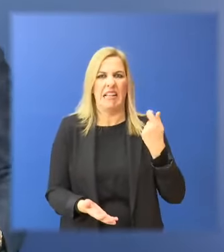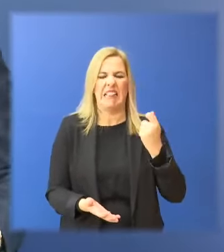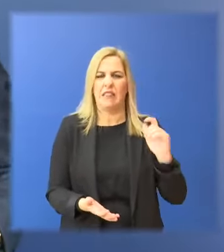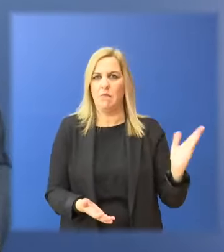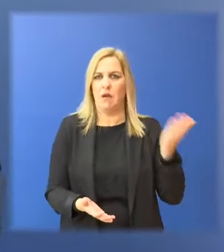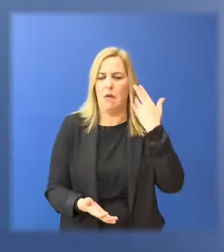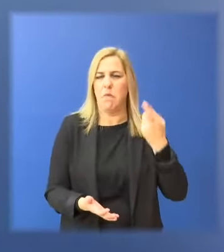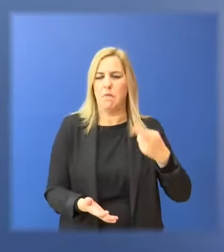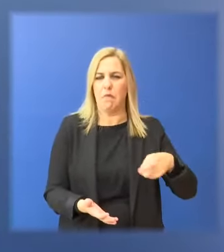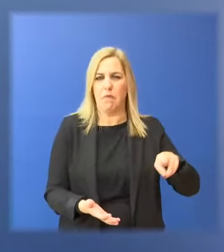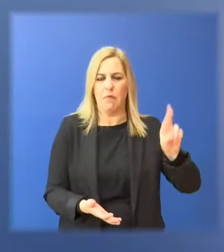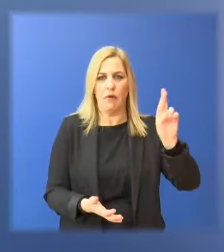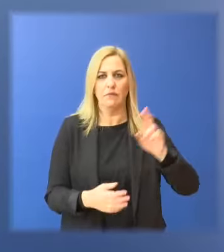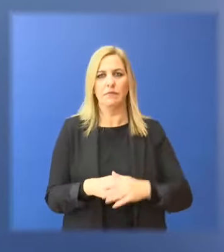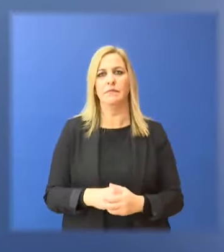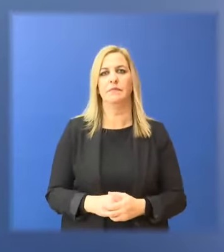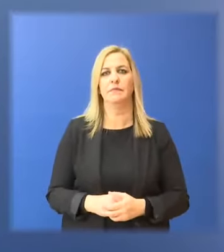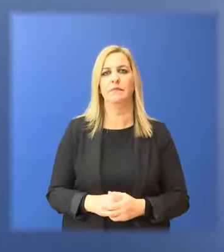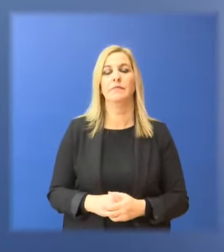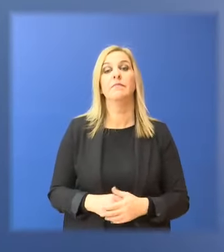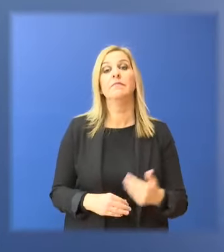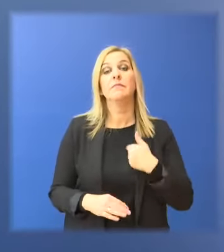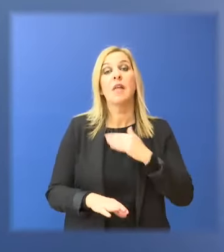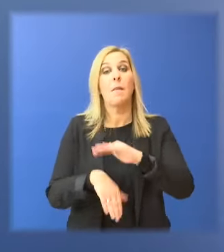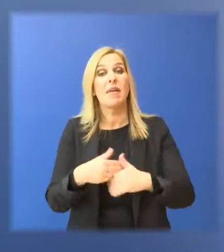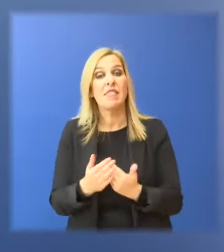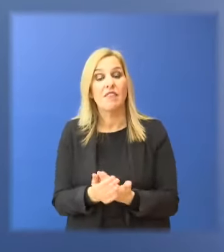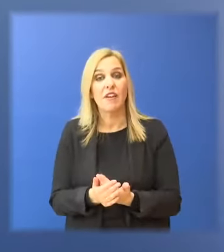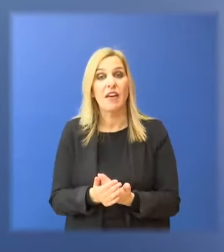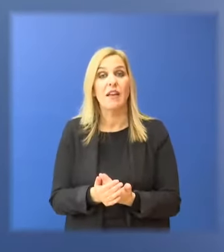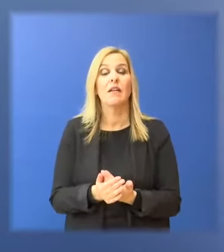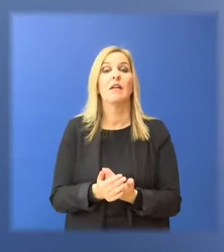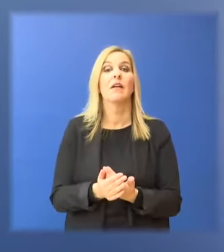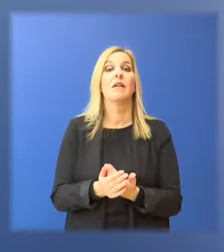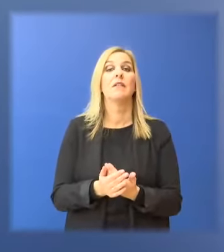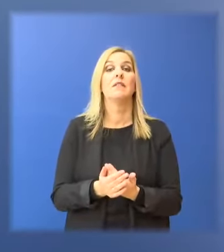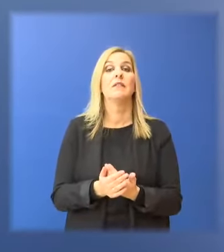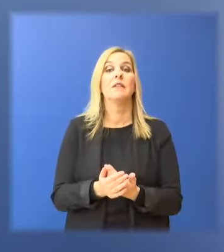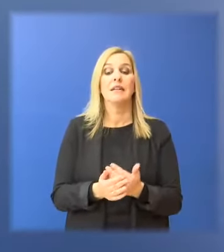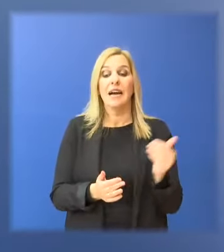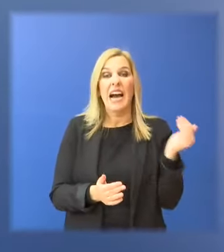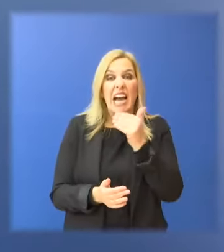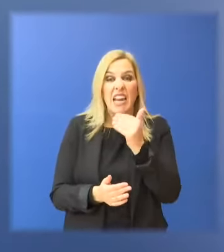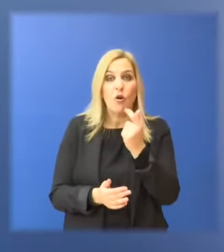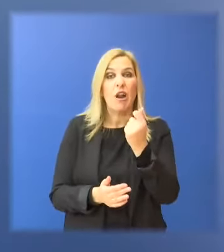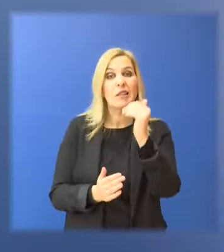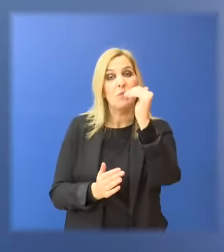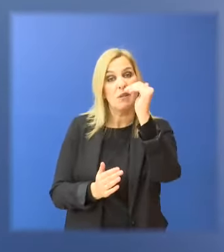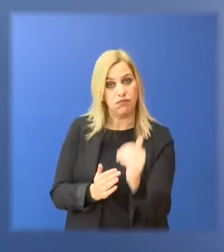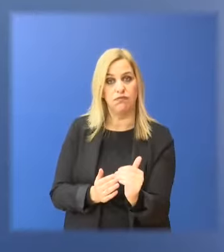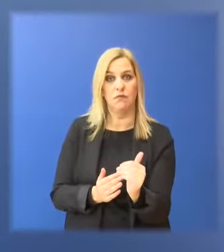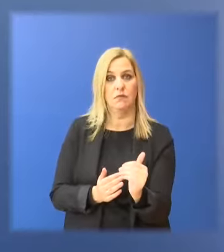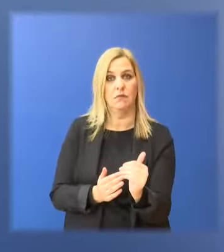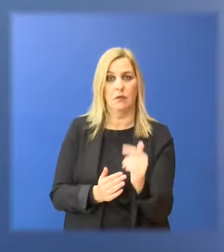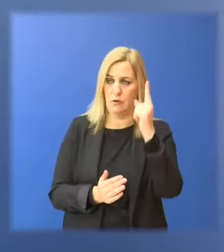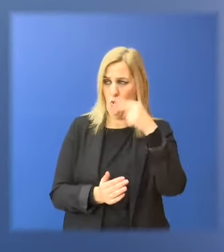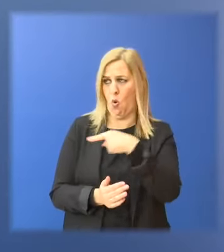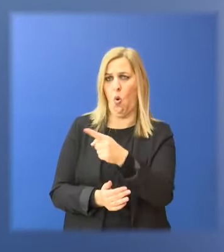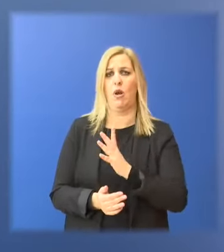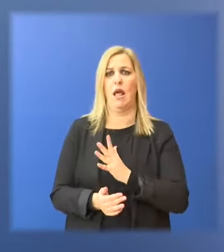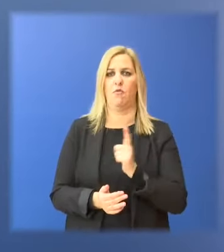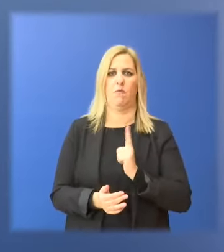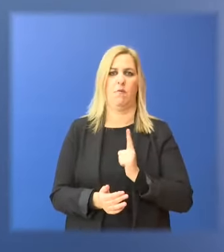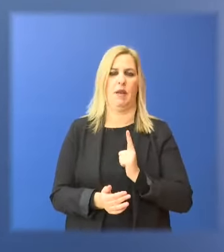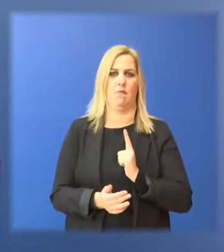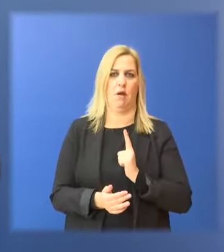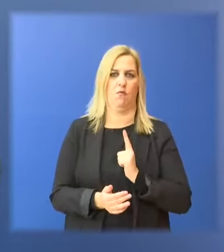χτύπησαν οι αρμόδιες αρχές. Ενδιαφέρει να δούνε όσο το δυνατόν συντομότερα καλύτερες τιμές, μειωμένες τιμές.